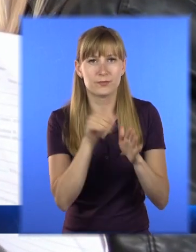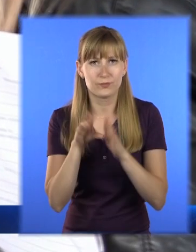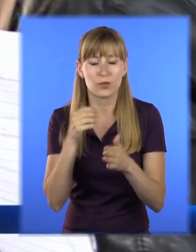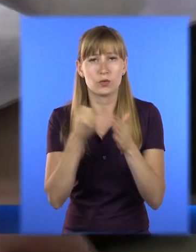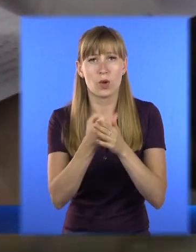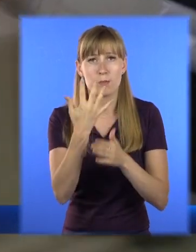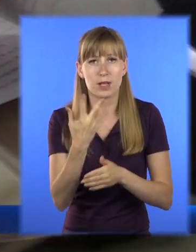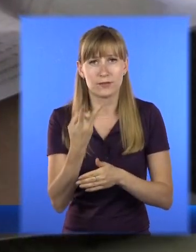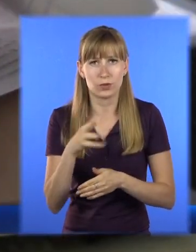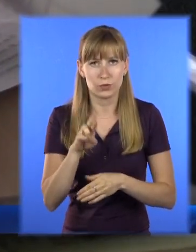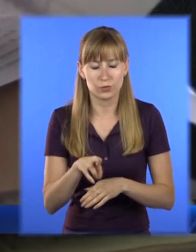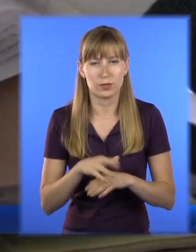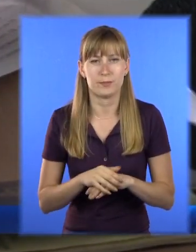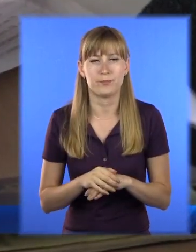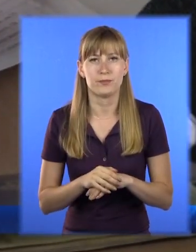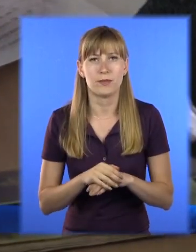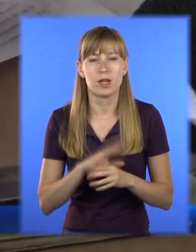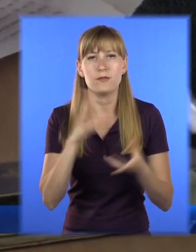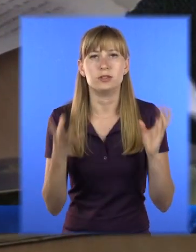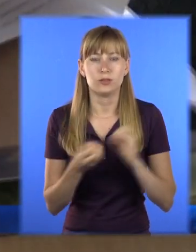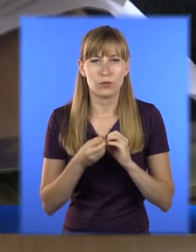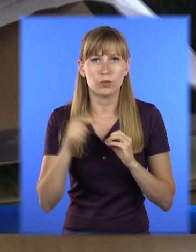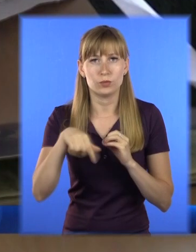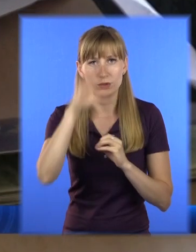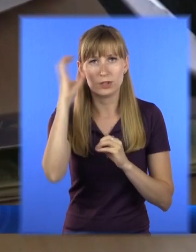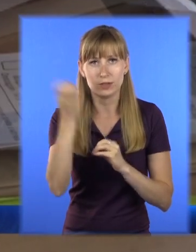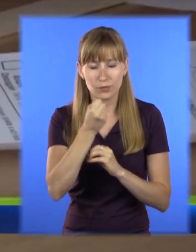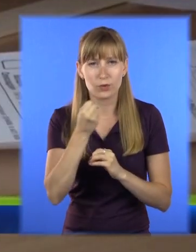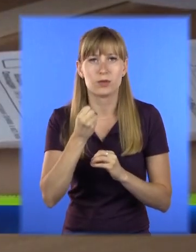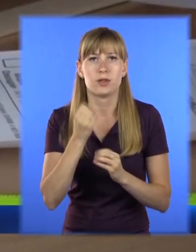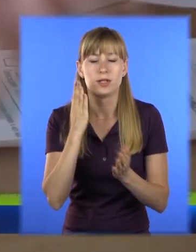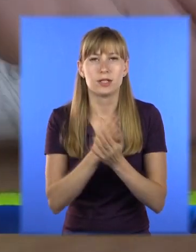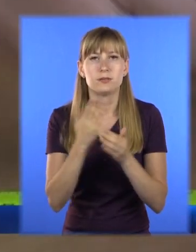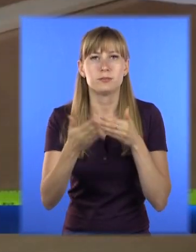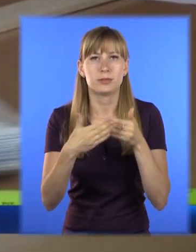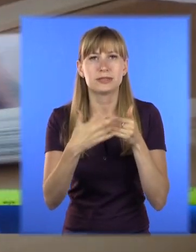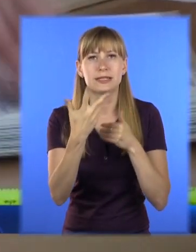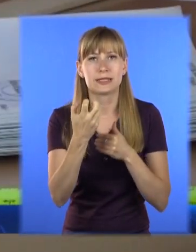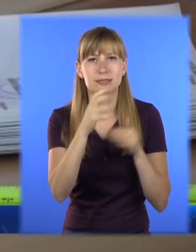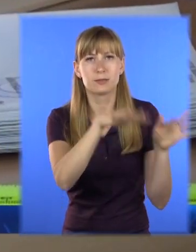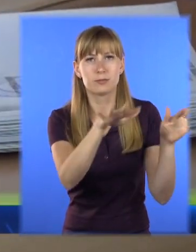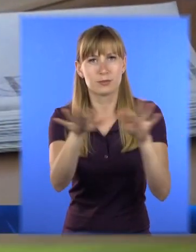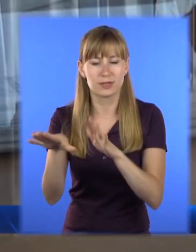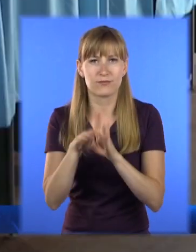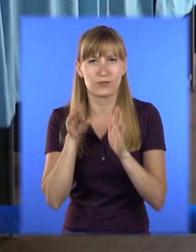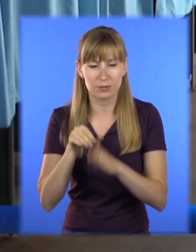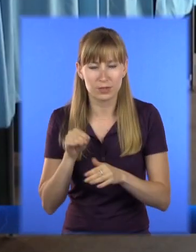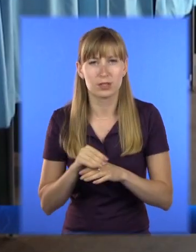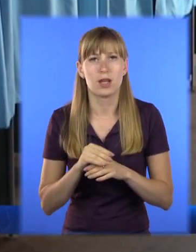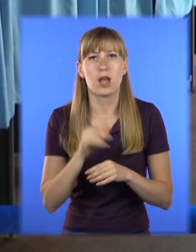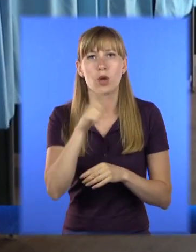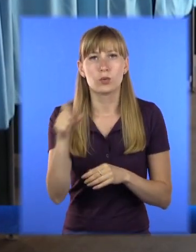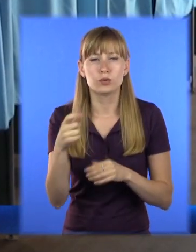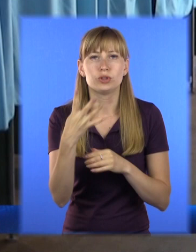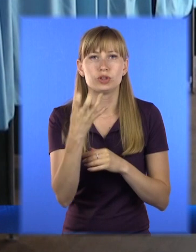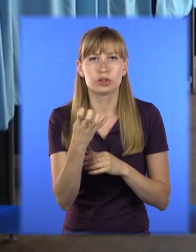5 липня. Відзначу, усього по трьох округах Кривого Рогу знаходиться майже 300 виборчих дільниць. Кількість виборців